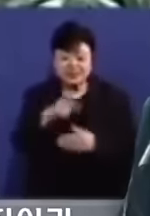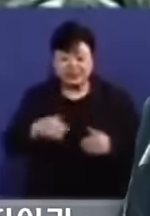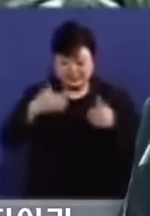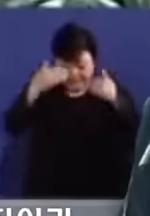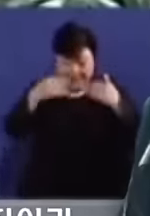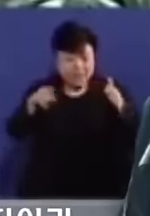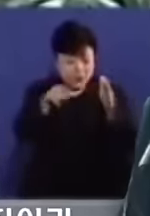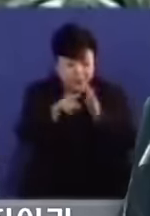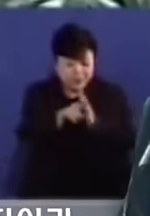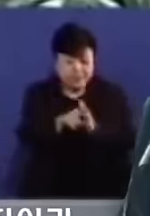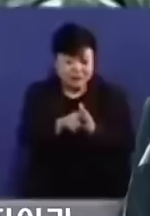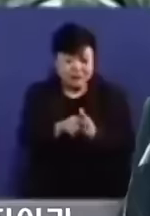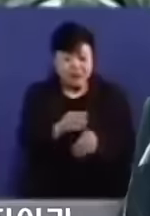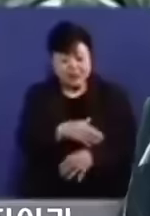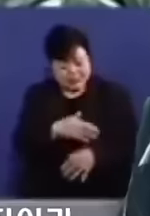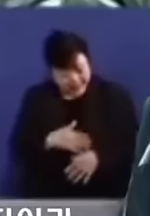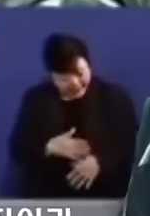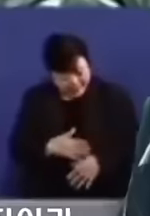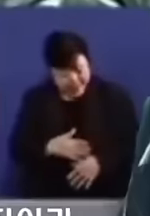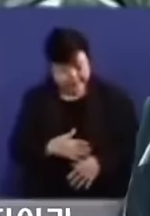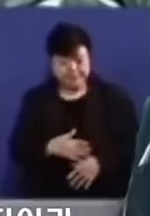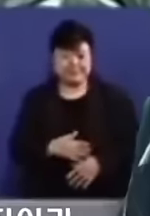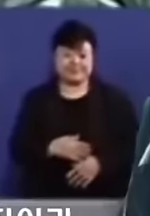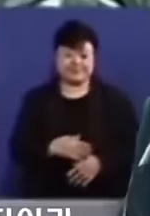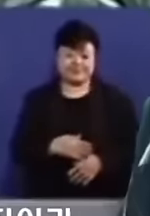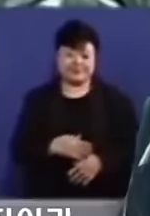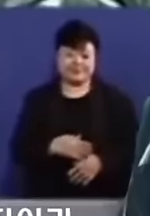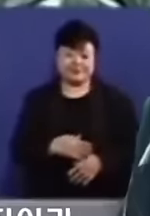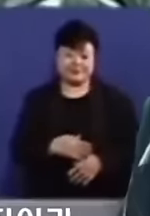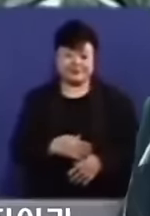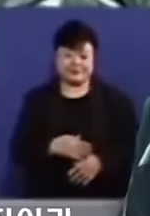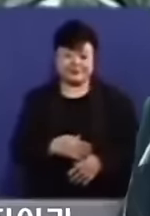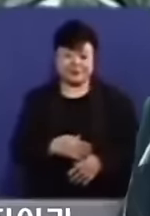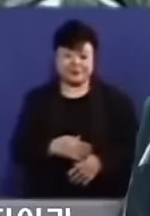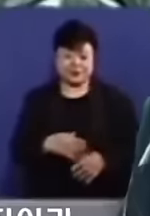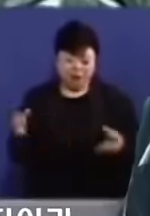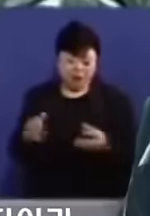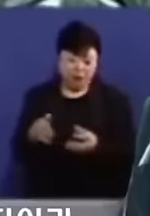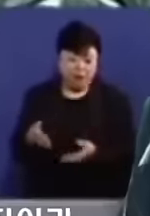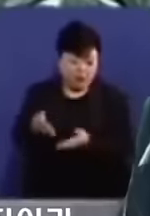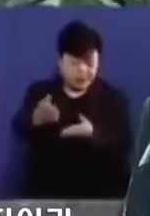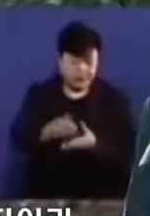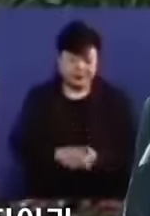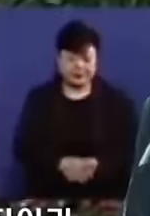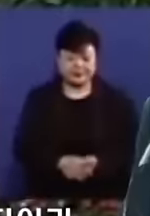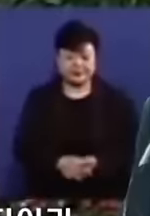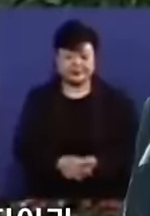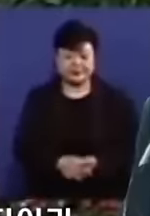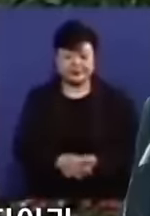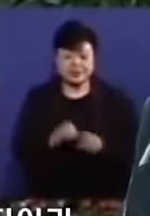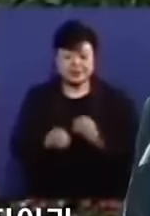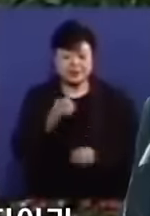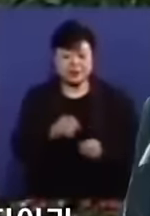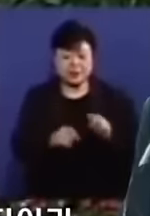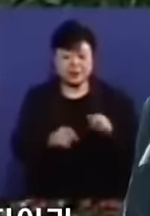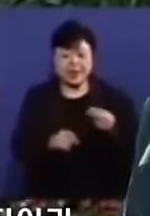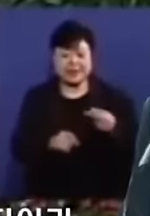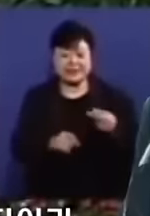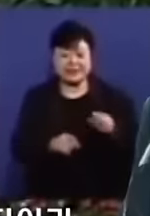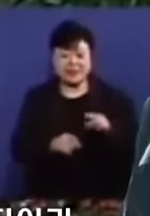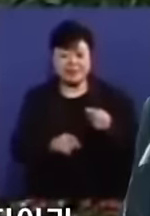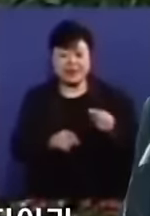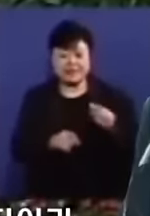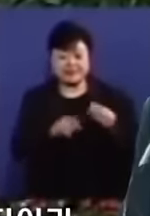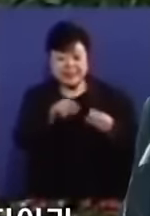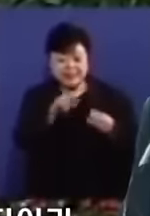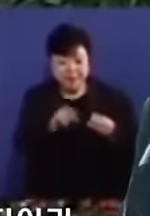자라나게 하기 위해서 연약함이 그리로 몰아넣는 것입니다. 시편 103편 1절 5절에 보면 내